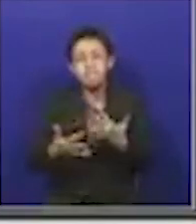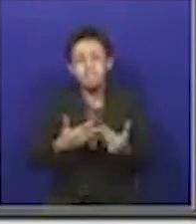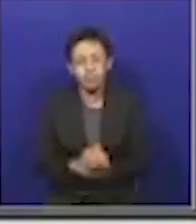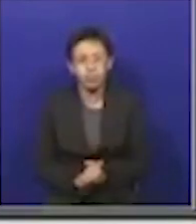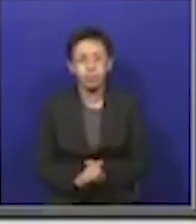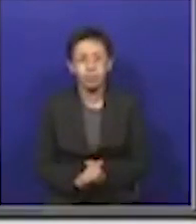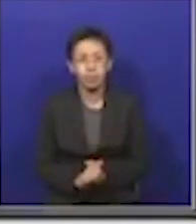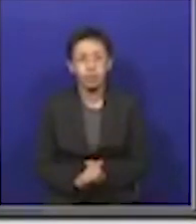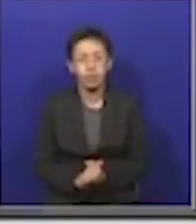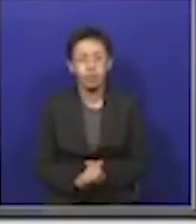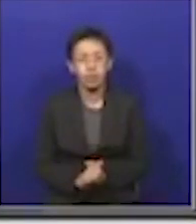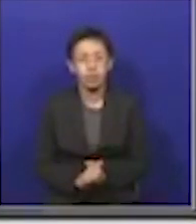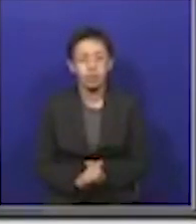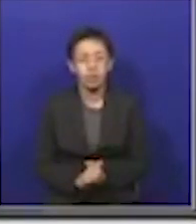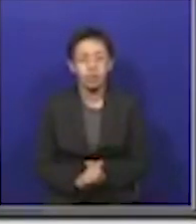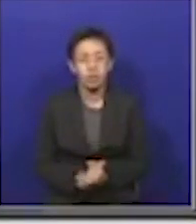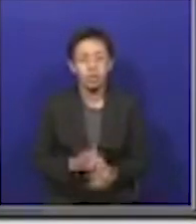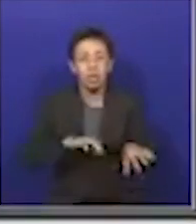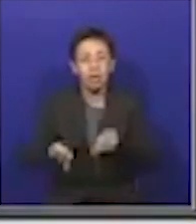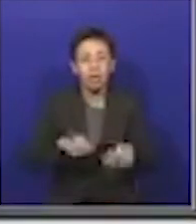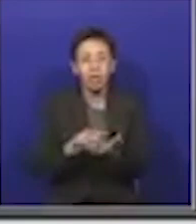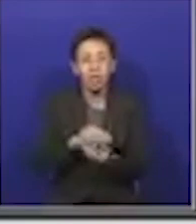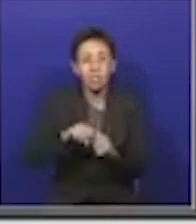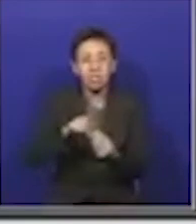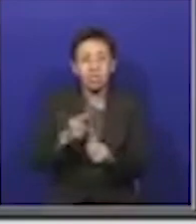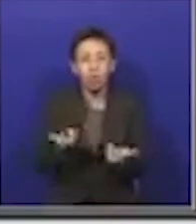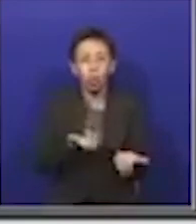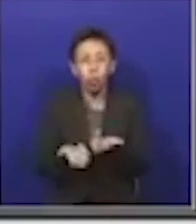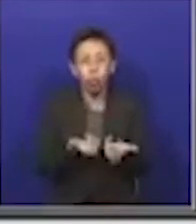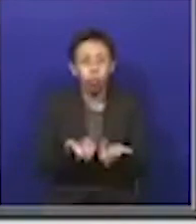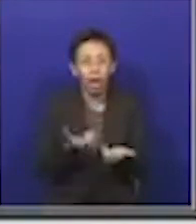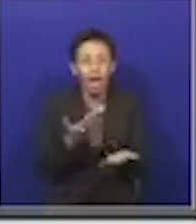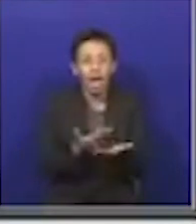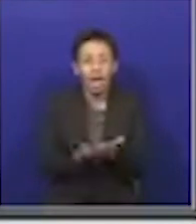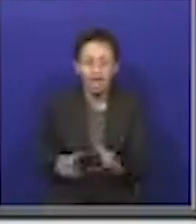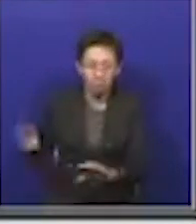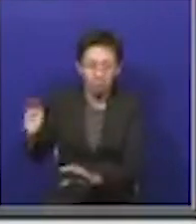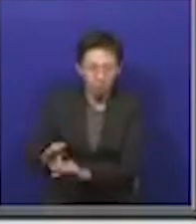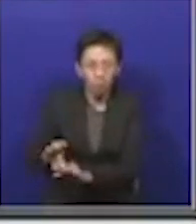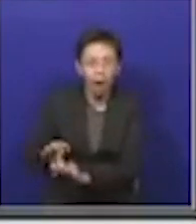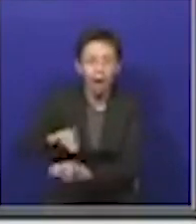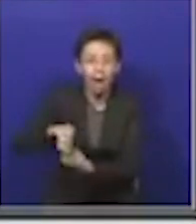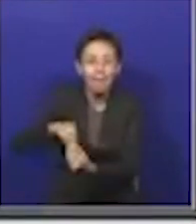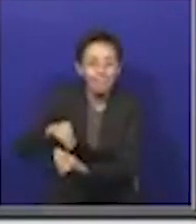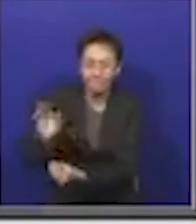อย่าเหมารวมเอาการบริหารงานเศรษฐกิจที่ล้มเหลวแล้วเอาเงินก้อนนี้ไปโปะนะฮะ